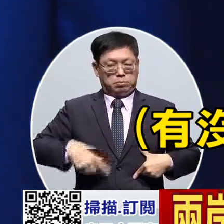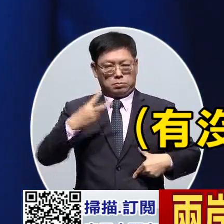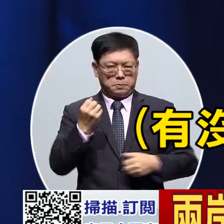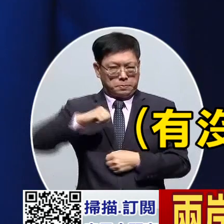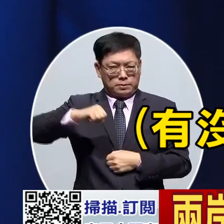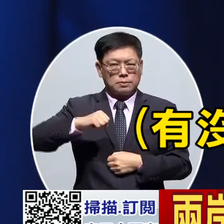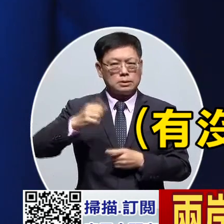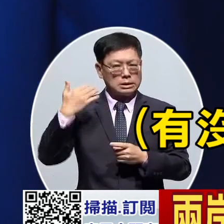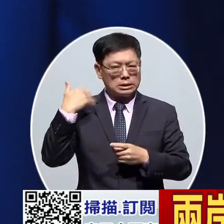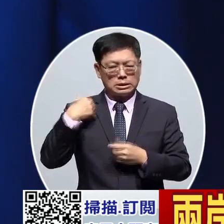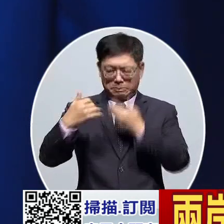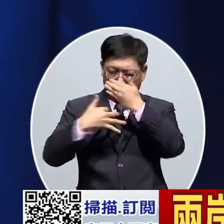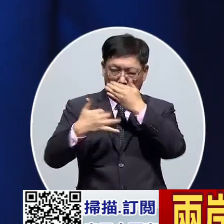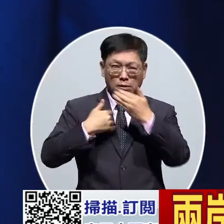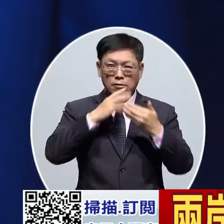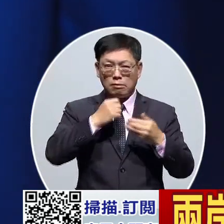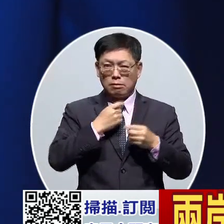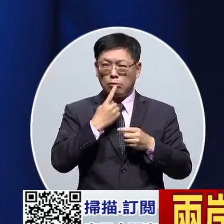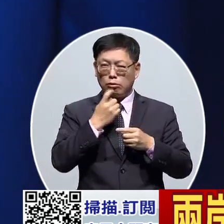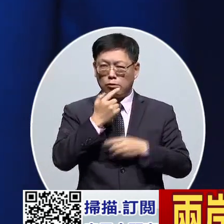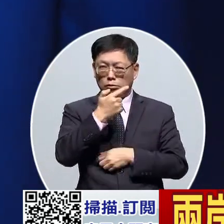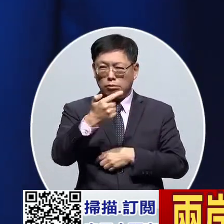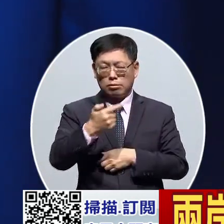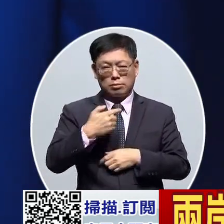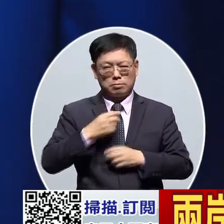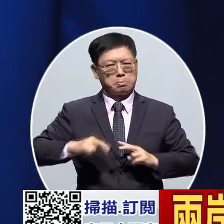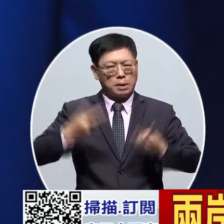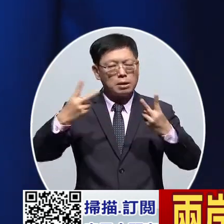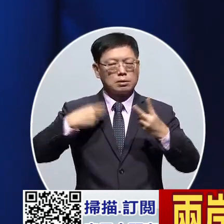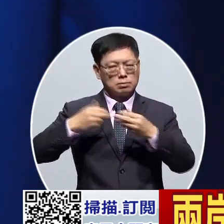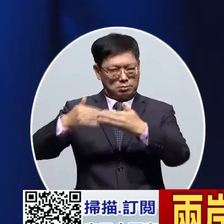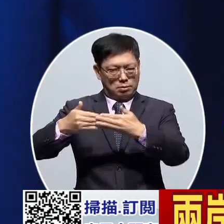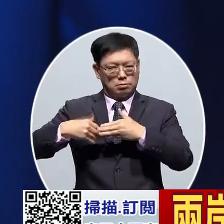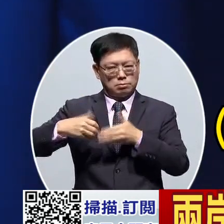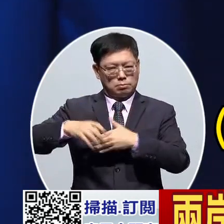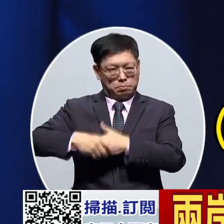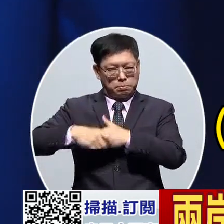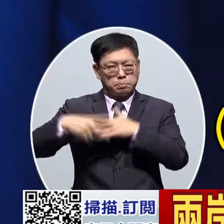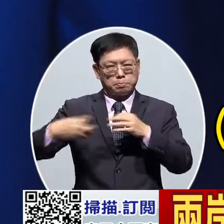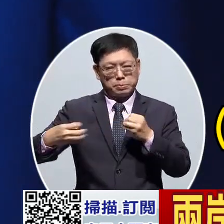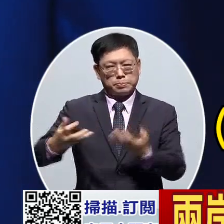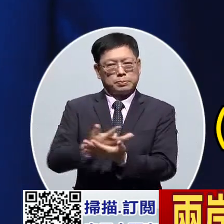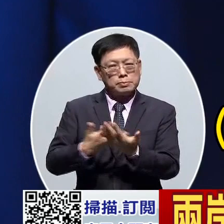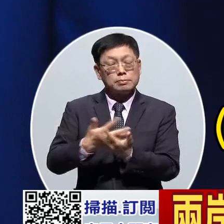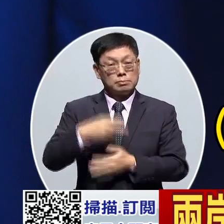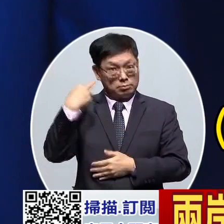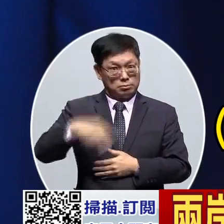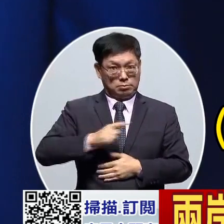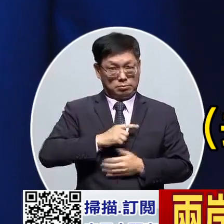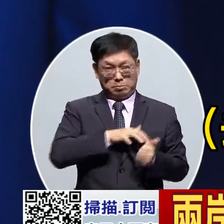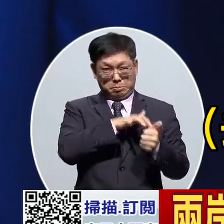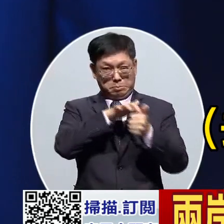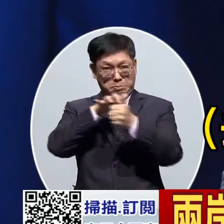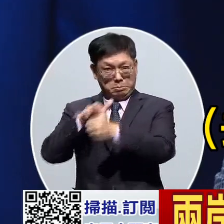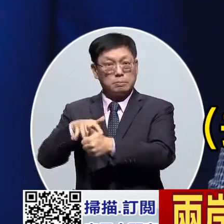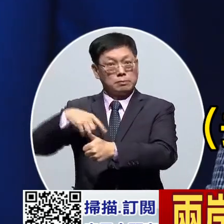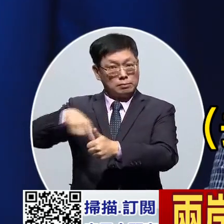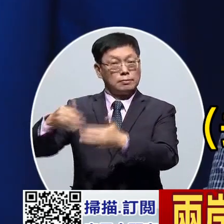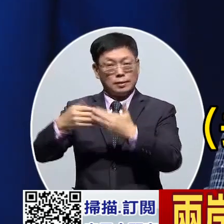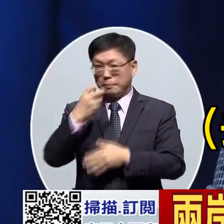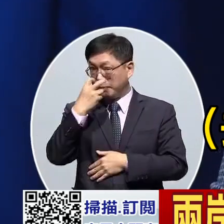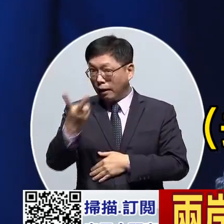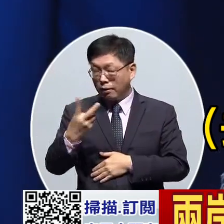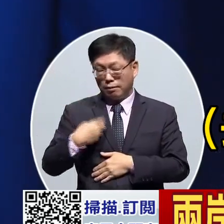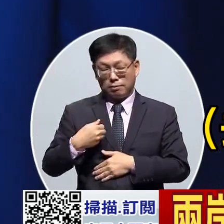抗拒被抹红的压力？以国人为念，立即重启跟大陆的交流，而且就是说亲自率队去大陆拜